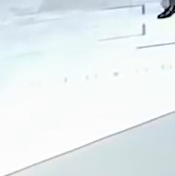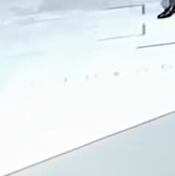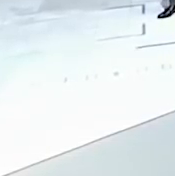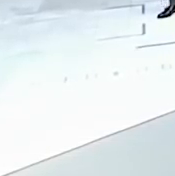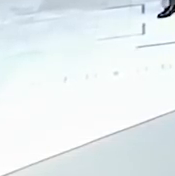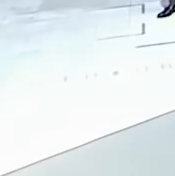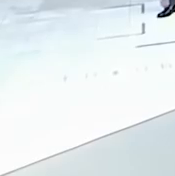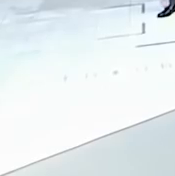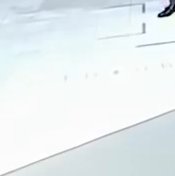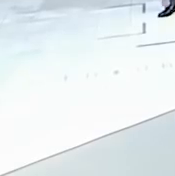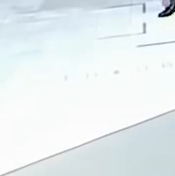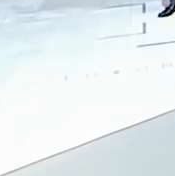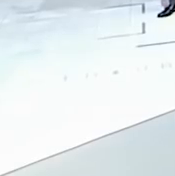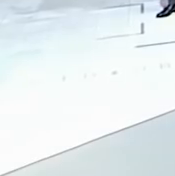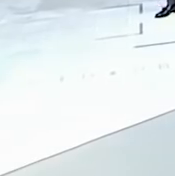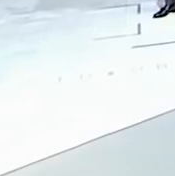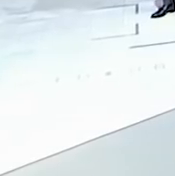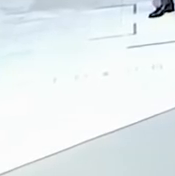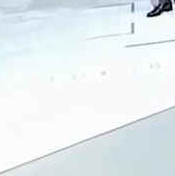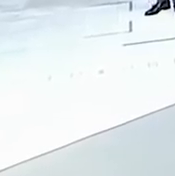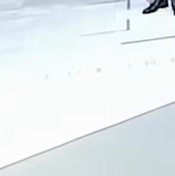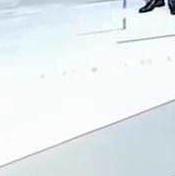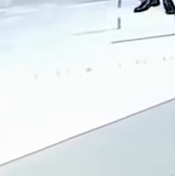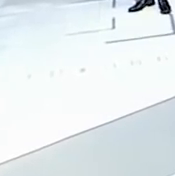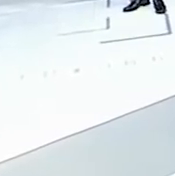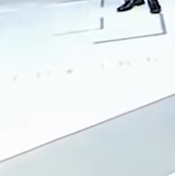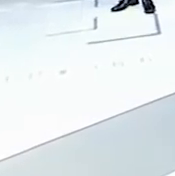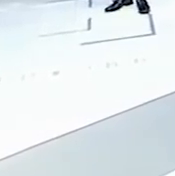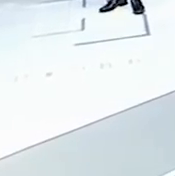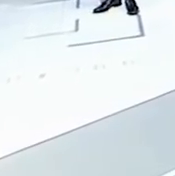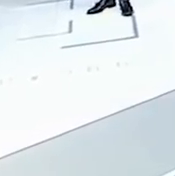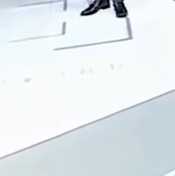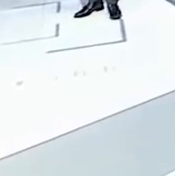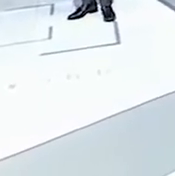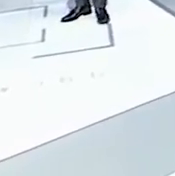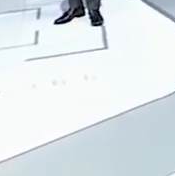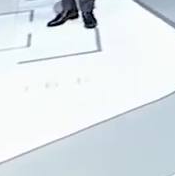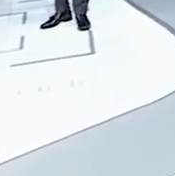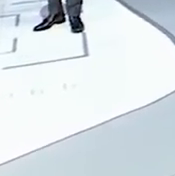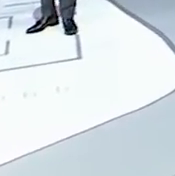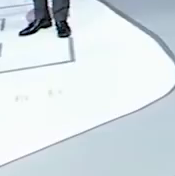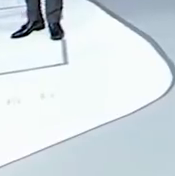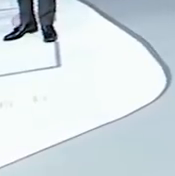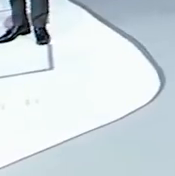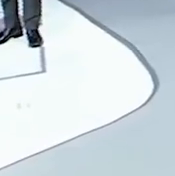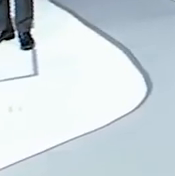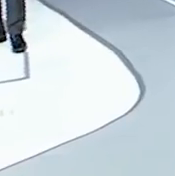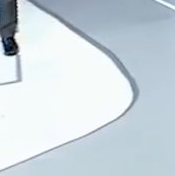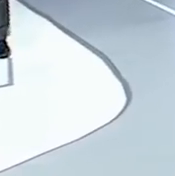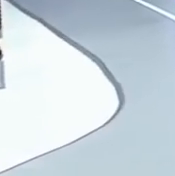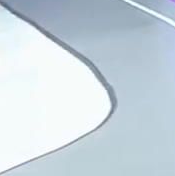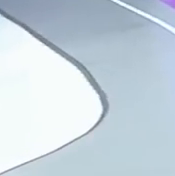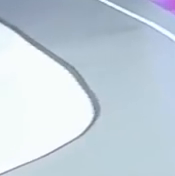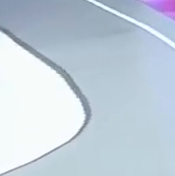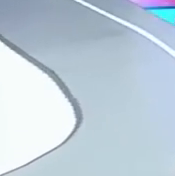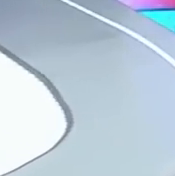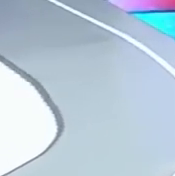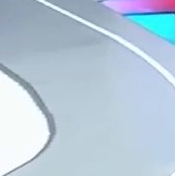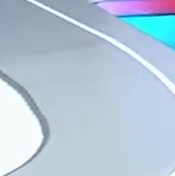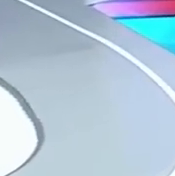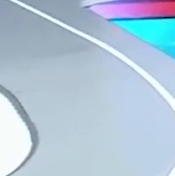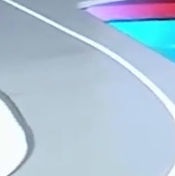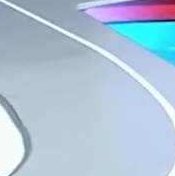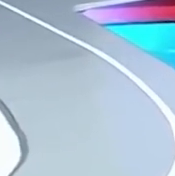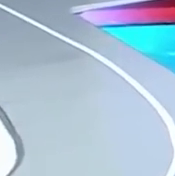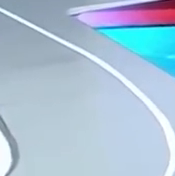lulusob. Pero nangyari na nga ang pinangangambahan ng Western nations, lalo't kinilala ng Russia ang pag-independent state